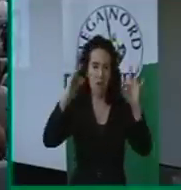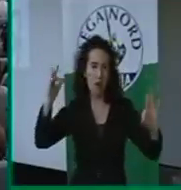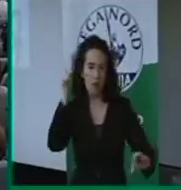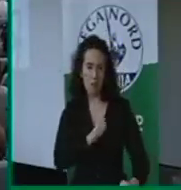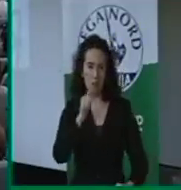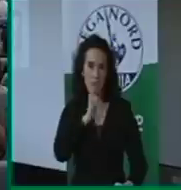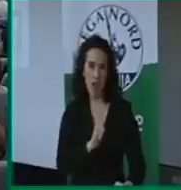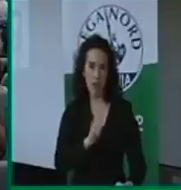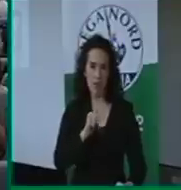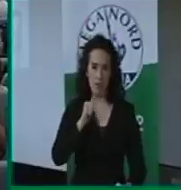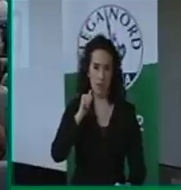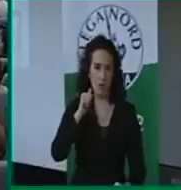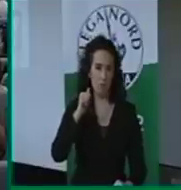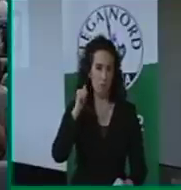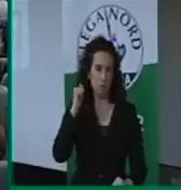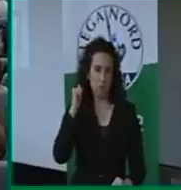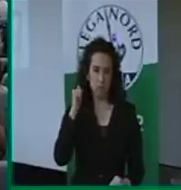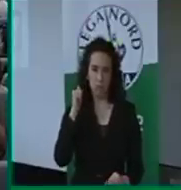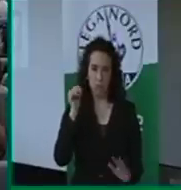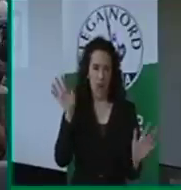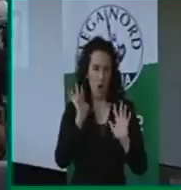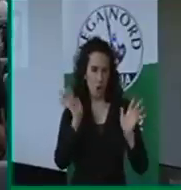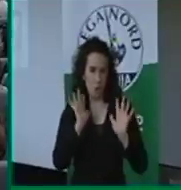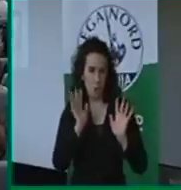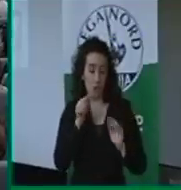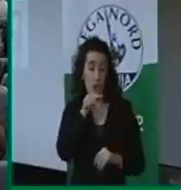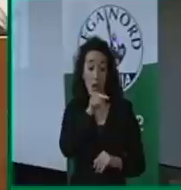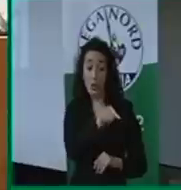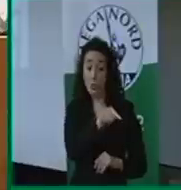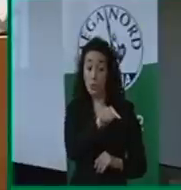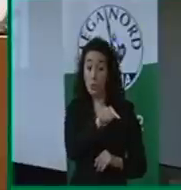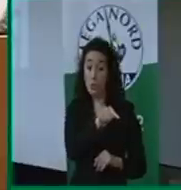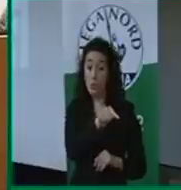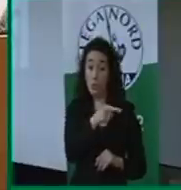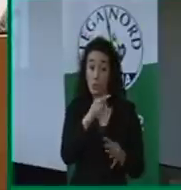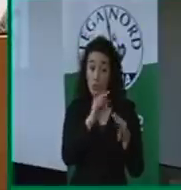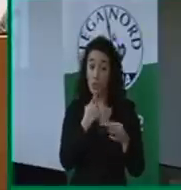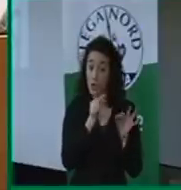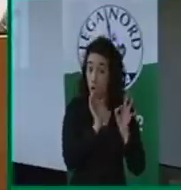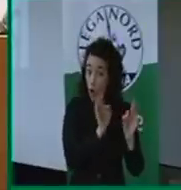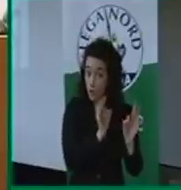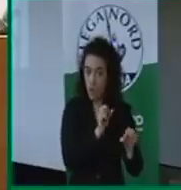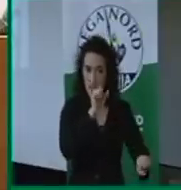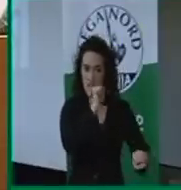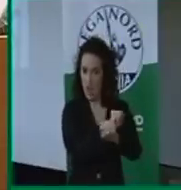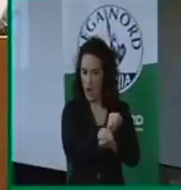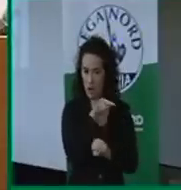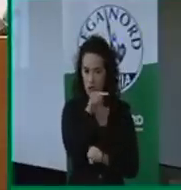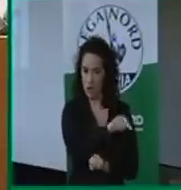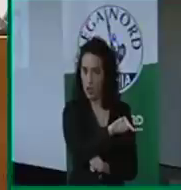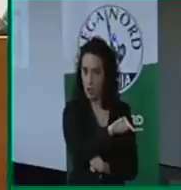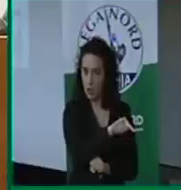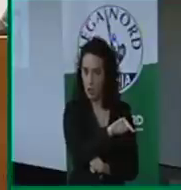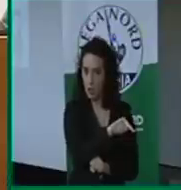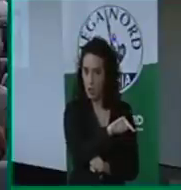falsa per questo ti condanniamo al carcere e per penitenza per